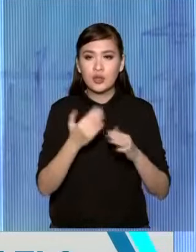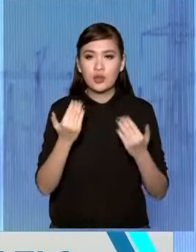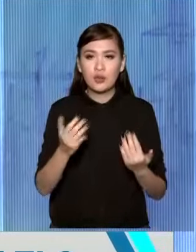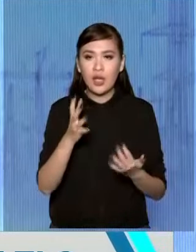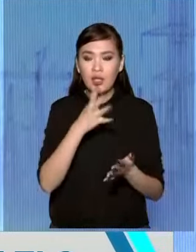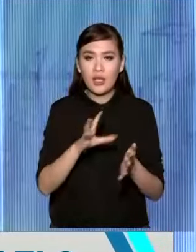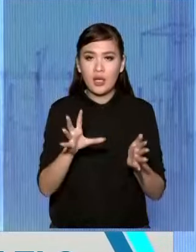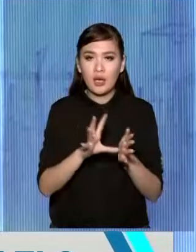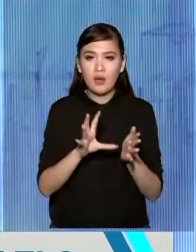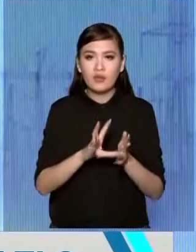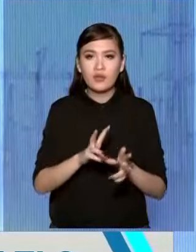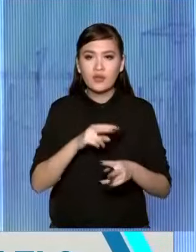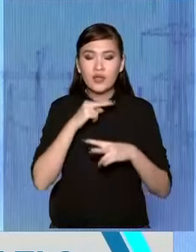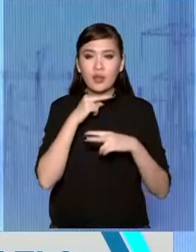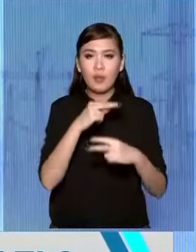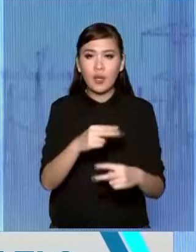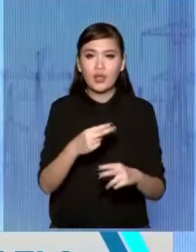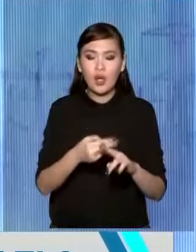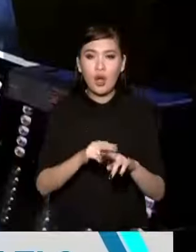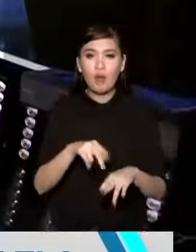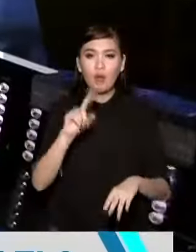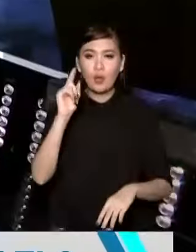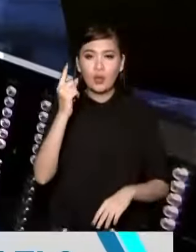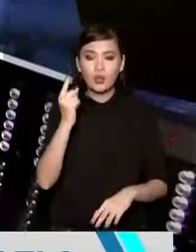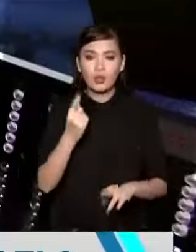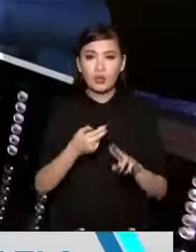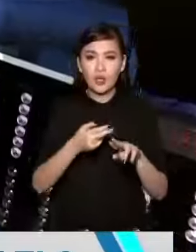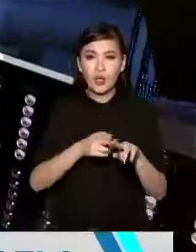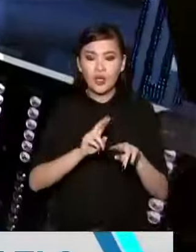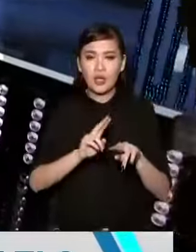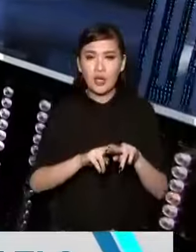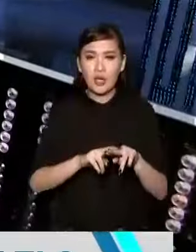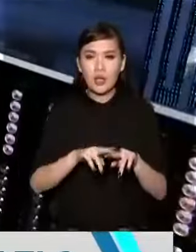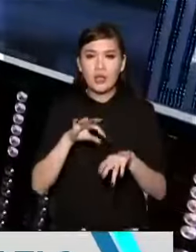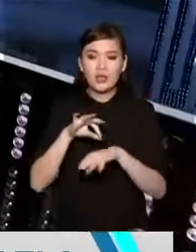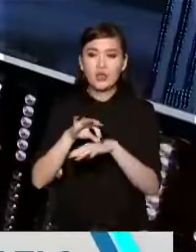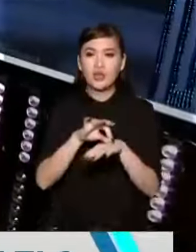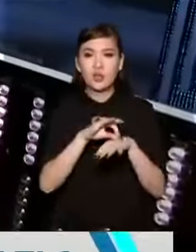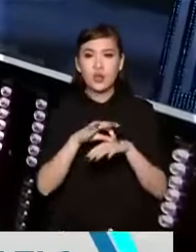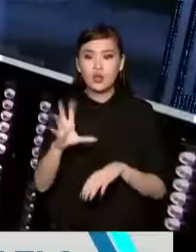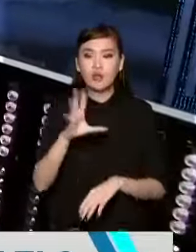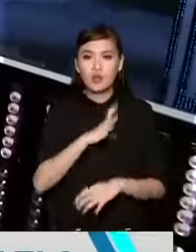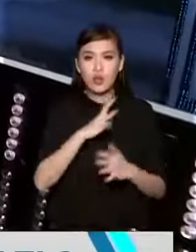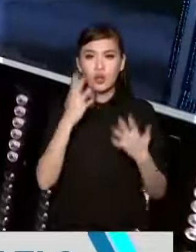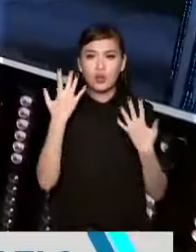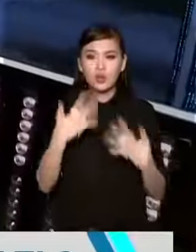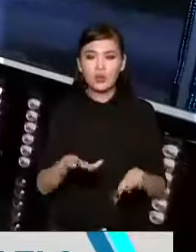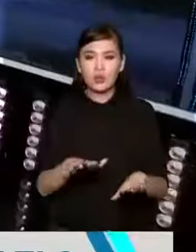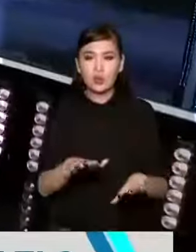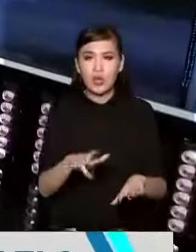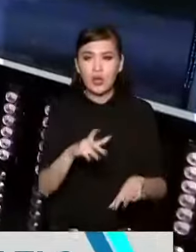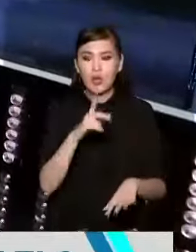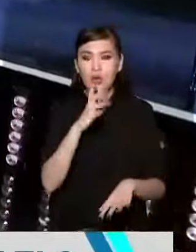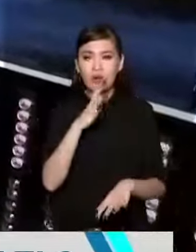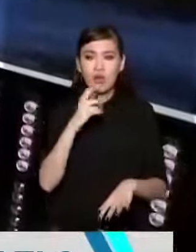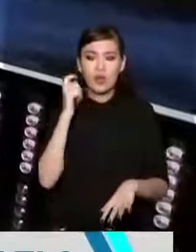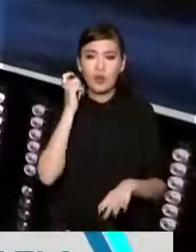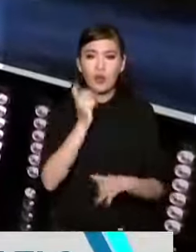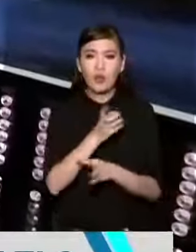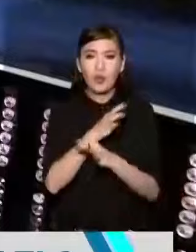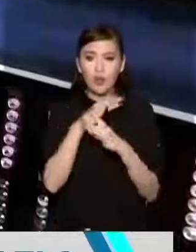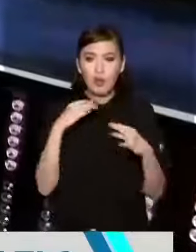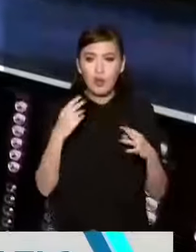было бы такого пристального внимания. Почему? Потому что действительно износ сегодня достиг такой критической точки,